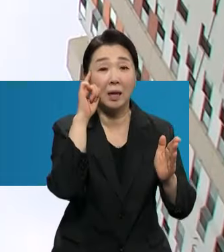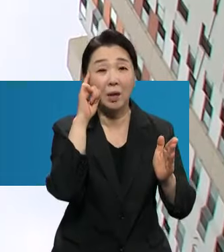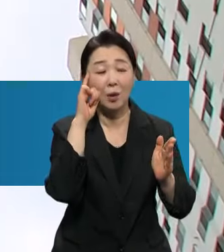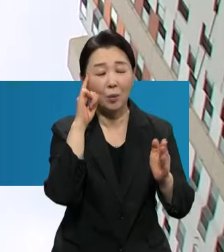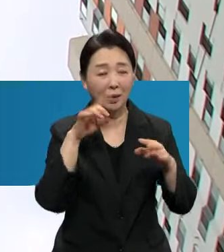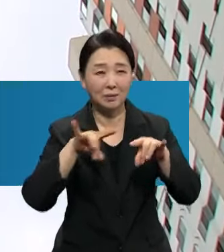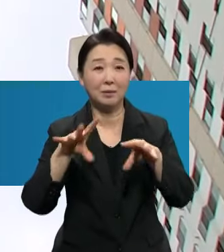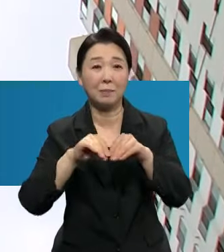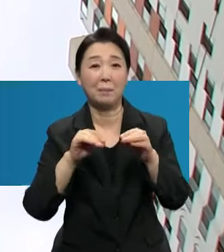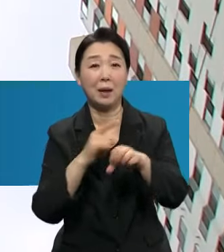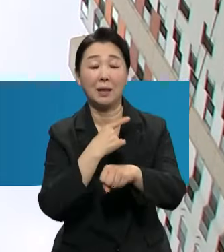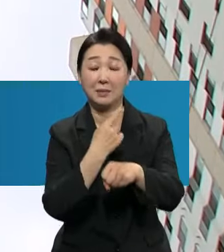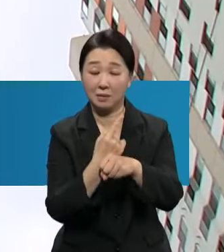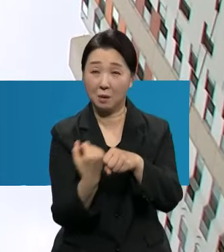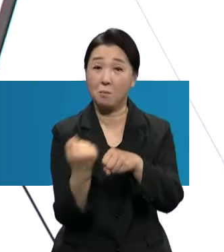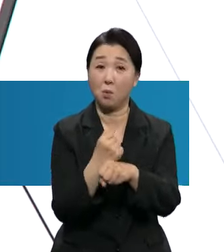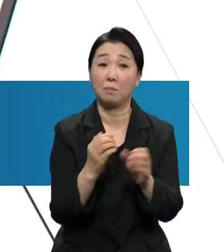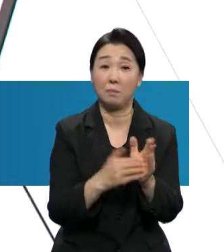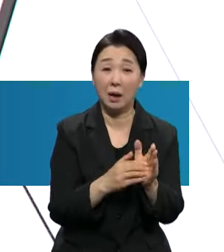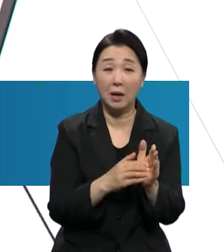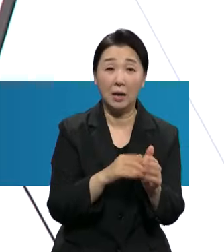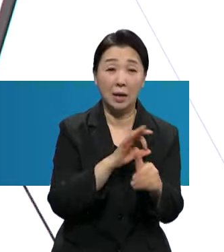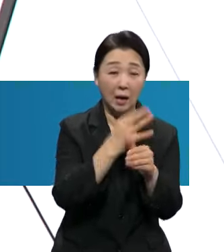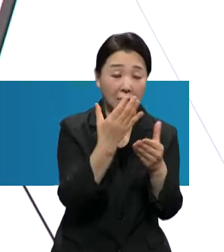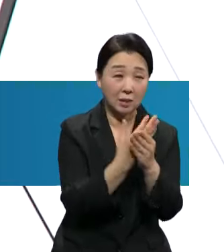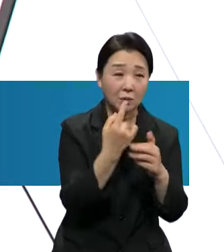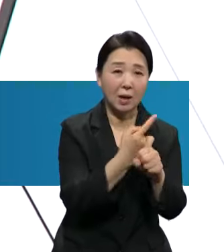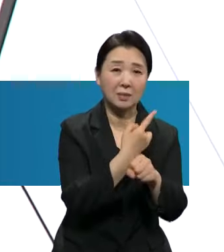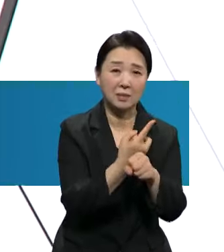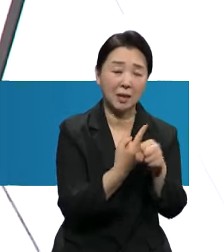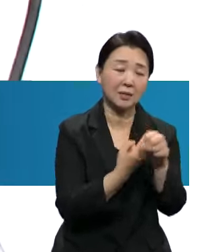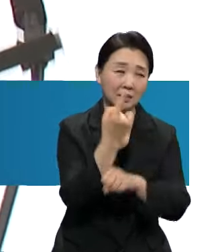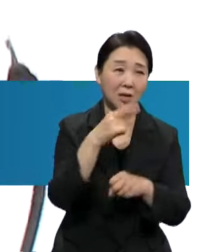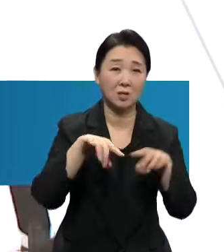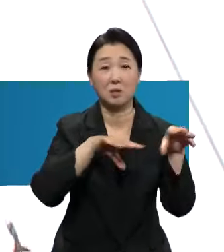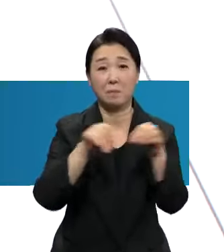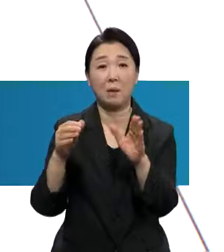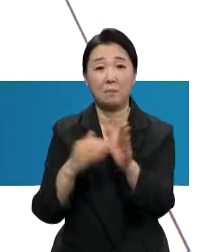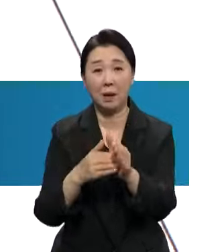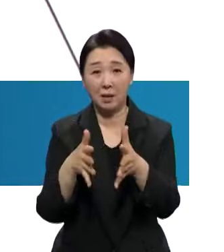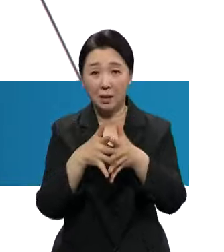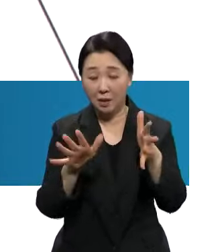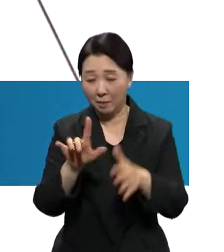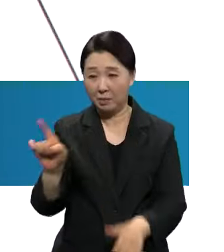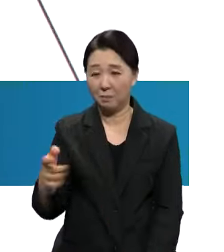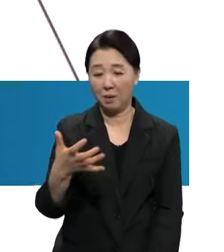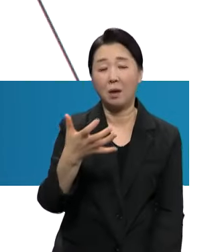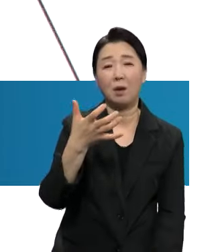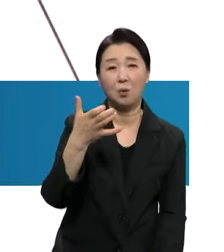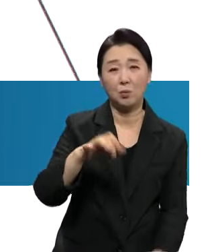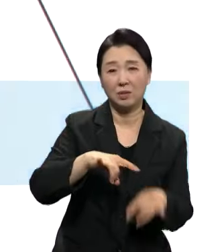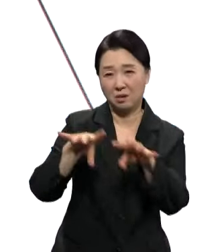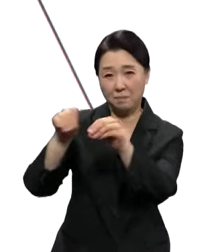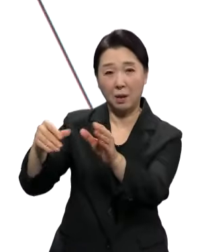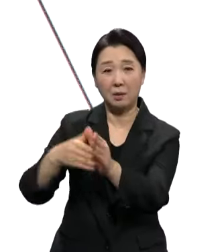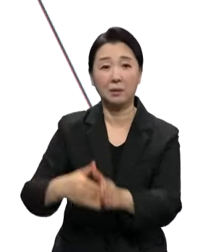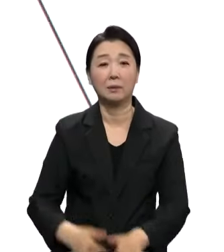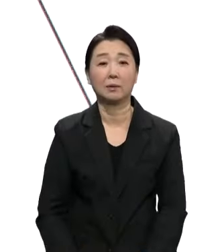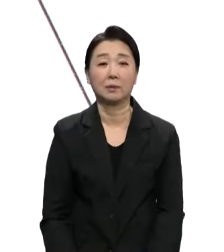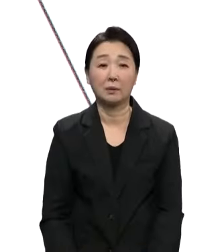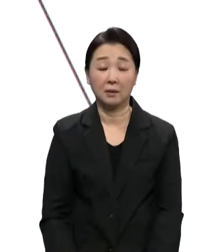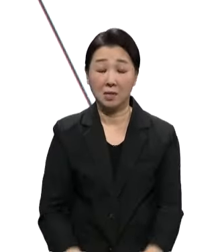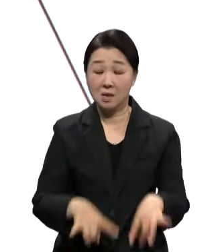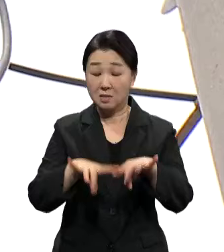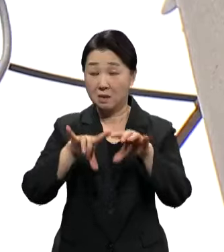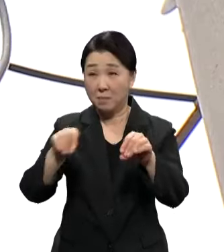마쳤다고 했습니다 안양에서도 한시간 넘게 정전이 발생해 아파트 190세대 전기 공급이 중단됐습니다